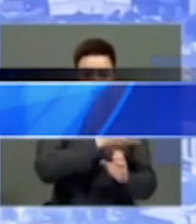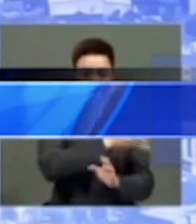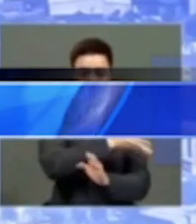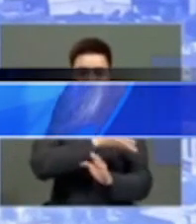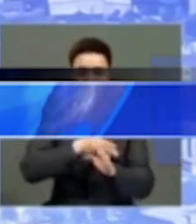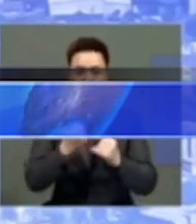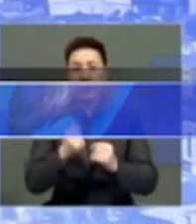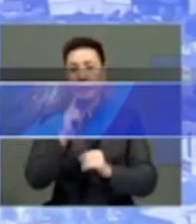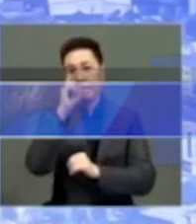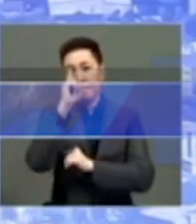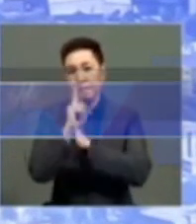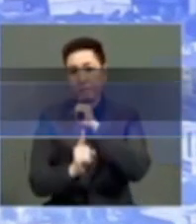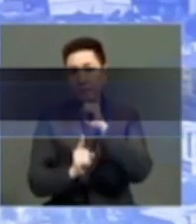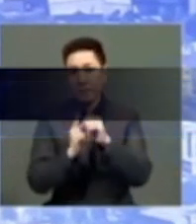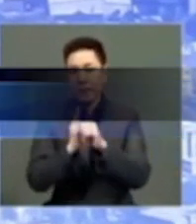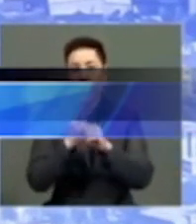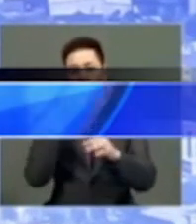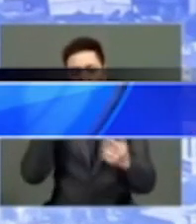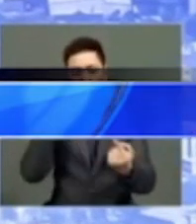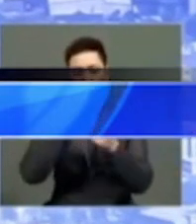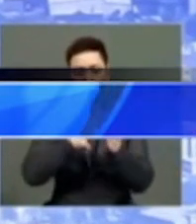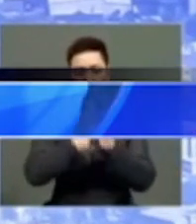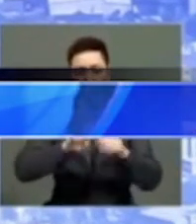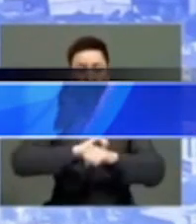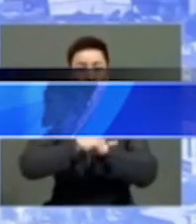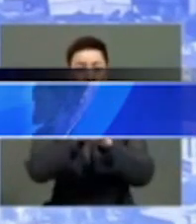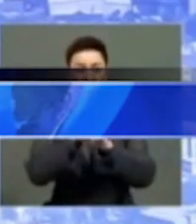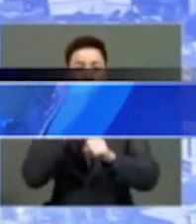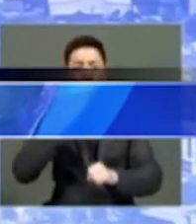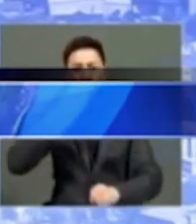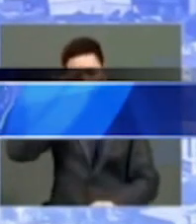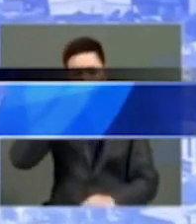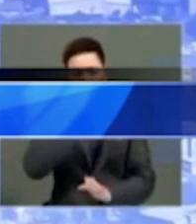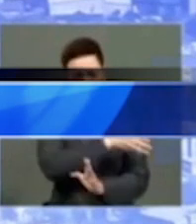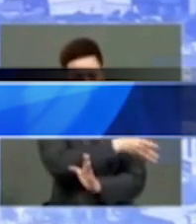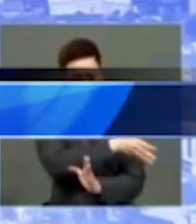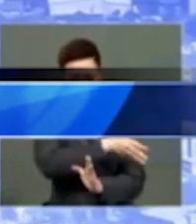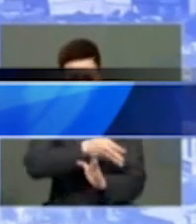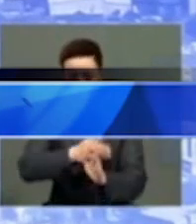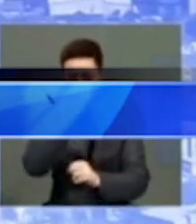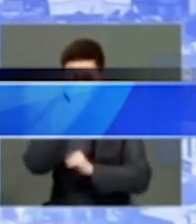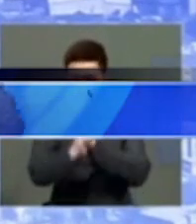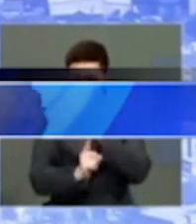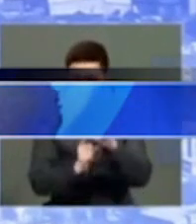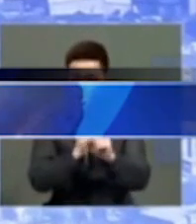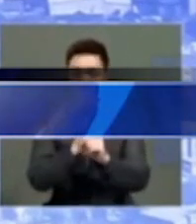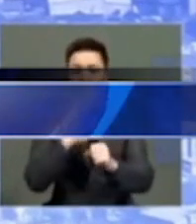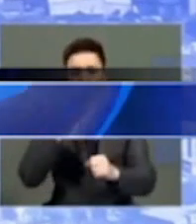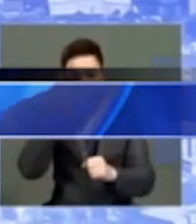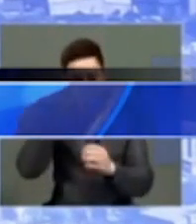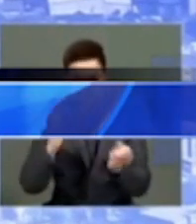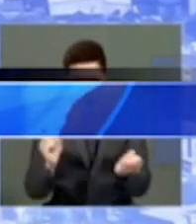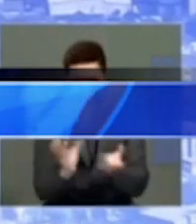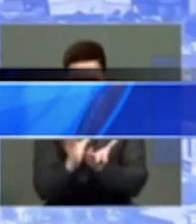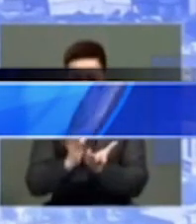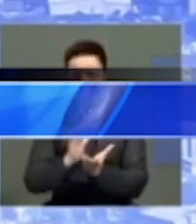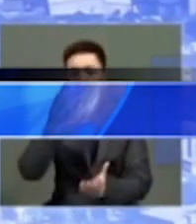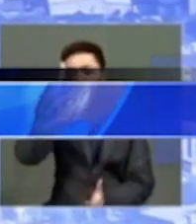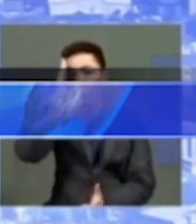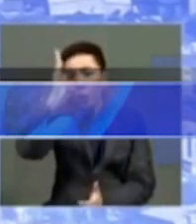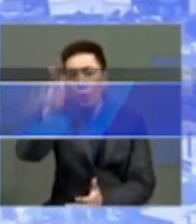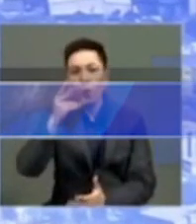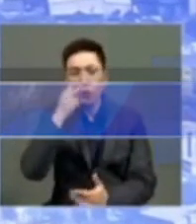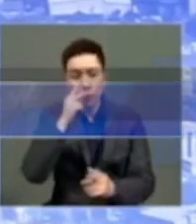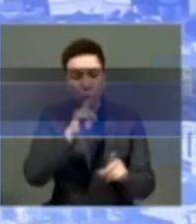นี้ออกไปหรือไม่นั้นนายแพทย์ทวีสินระบุนะคะว่าในวาระการประชุมในรัฐมนตรีนัดการประชุมของในช่วงบ่ายวันนี้ค่ะ